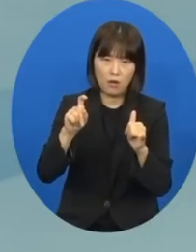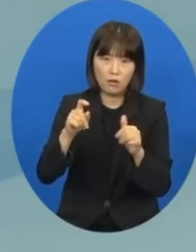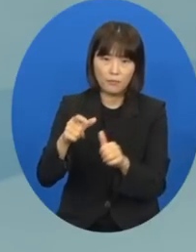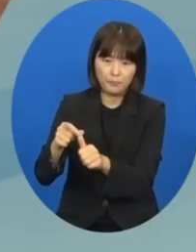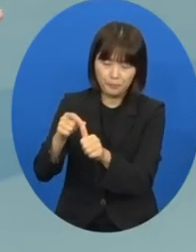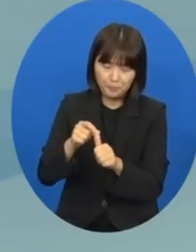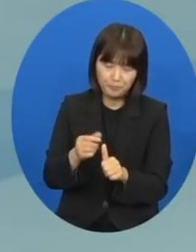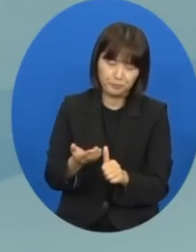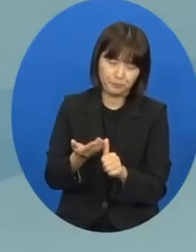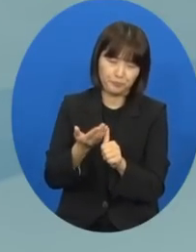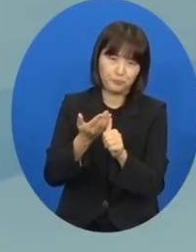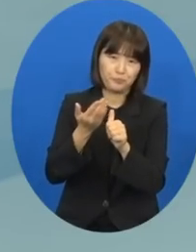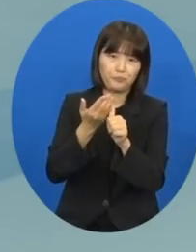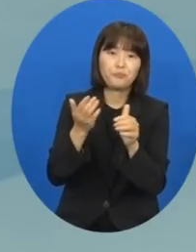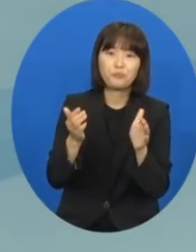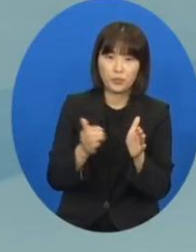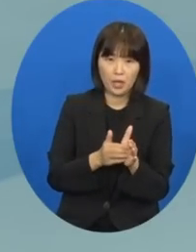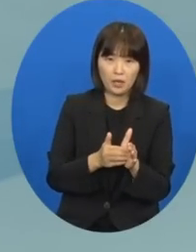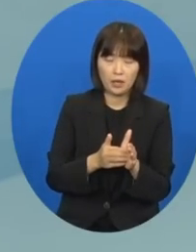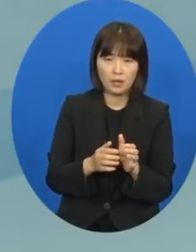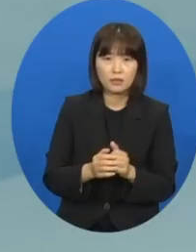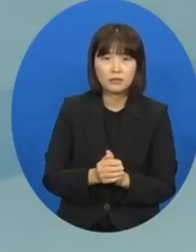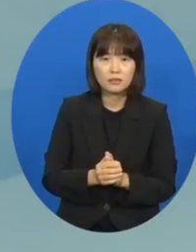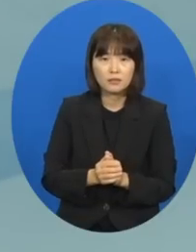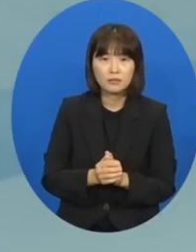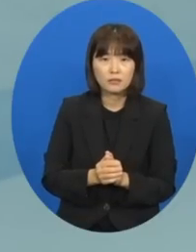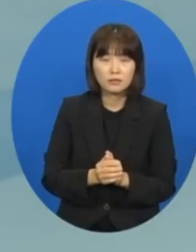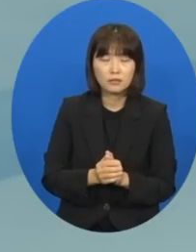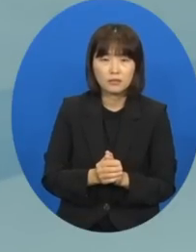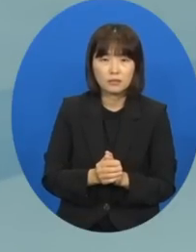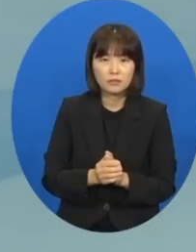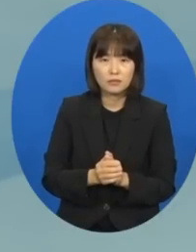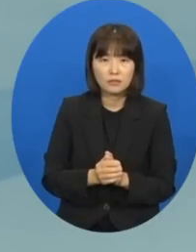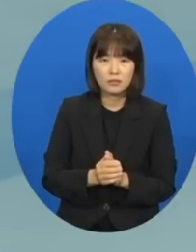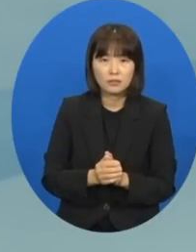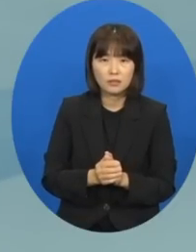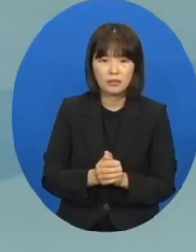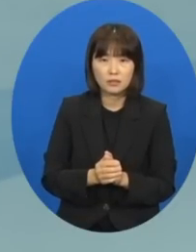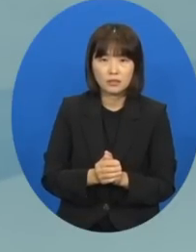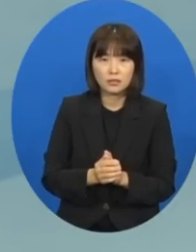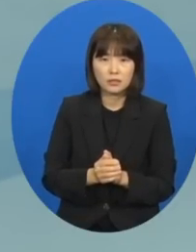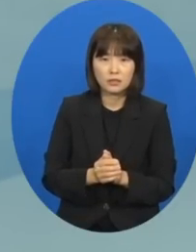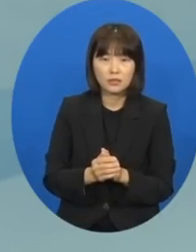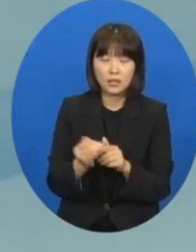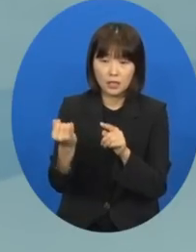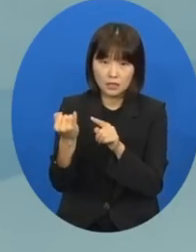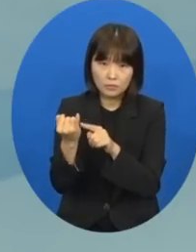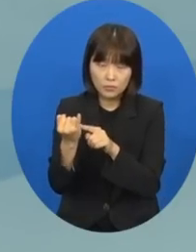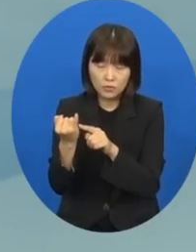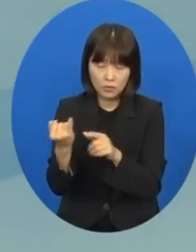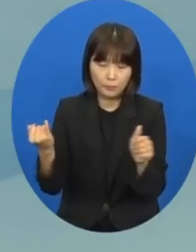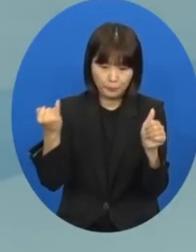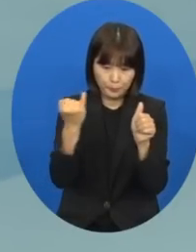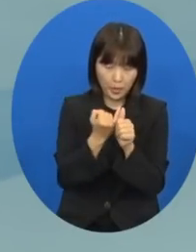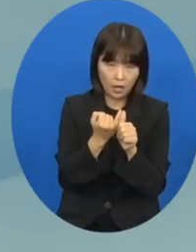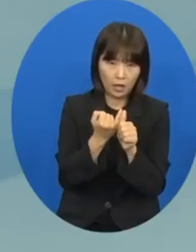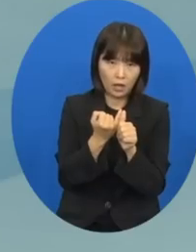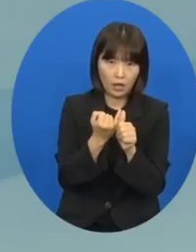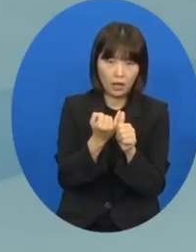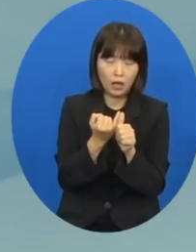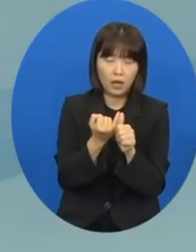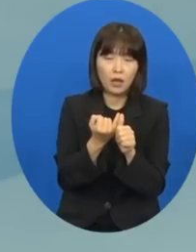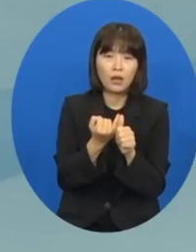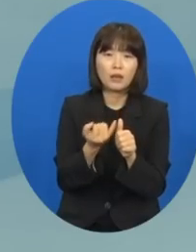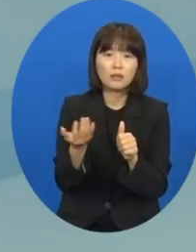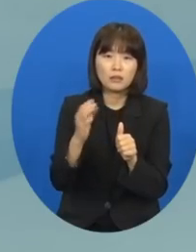남편 목사님이시고요. 이분이 결혼을 했는데요. 습관성 유산으로 아무리 시간이 지나도 임신이